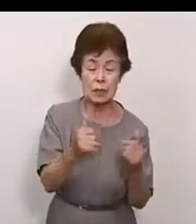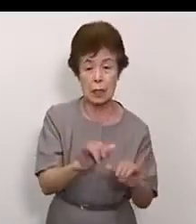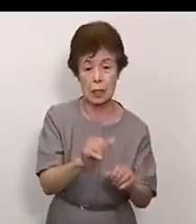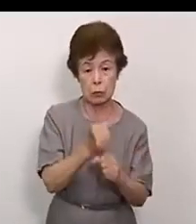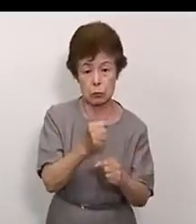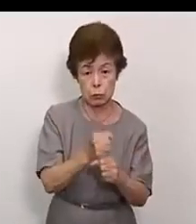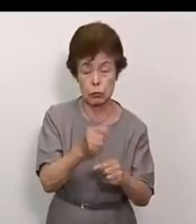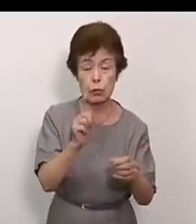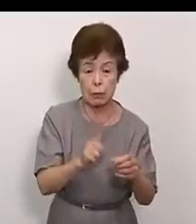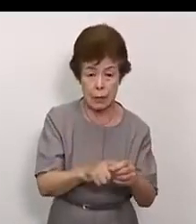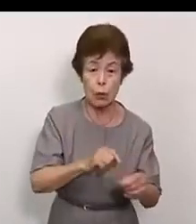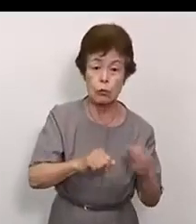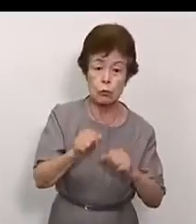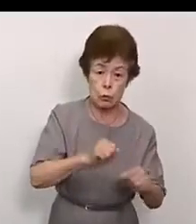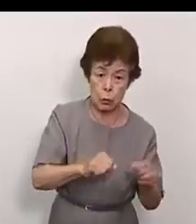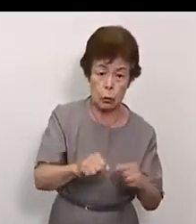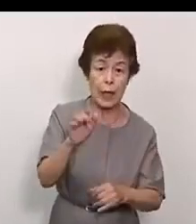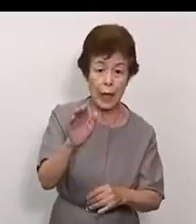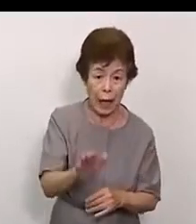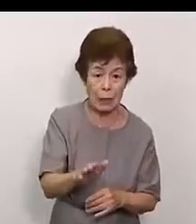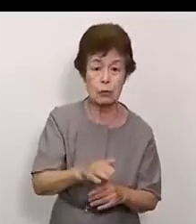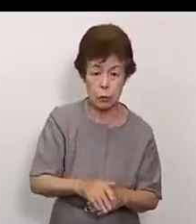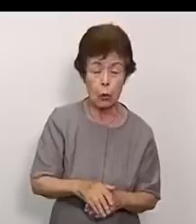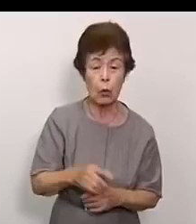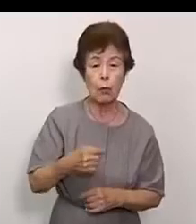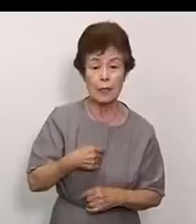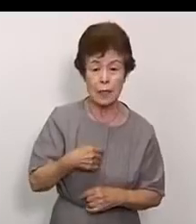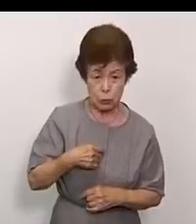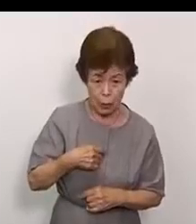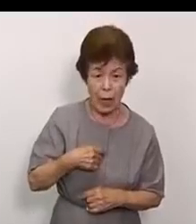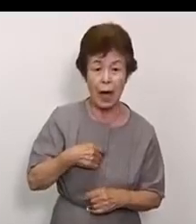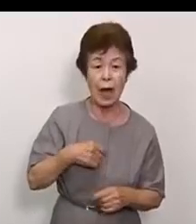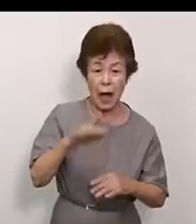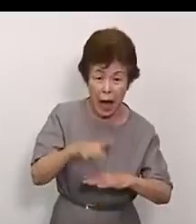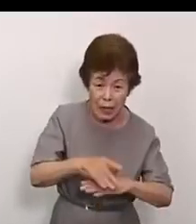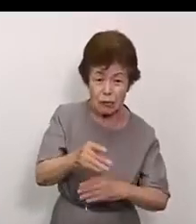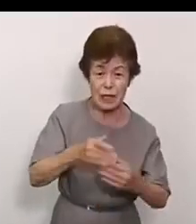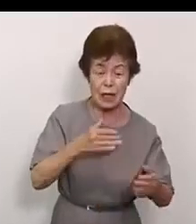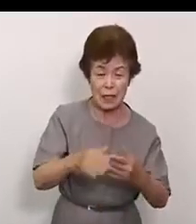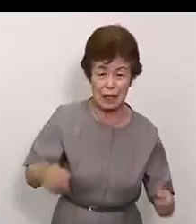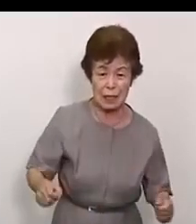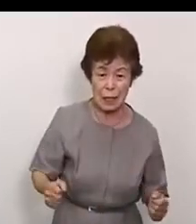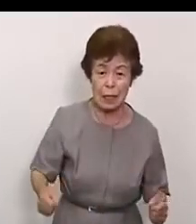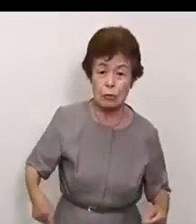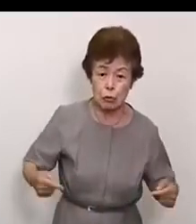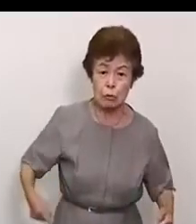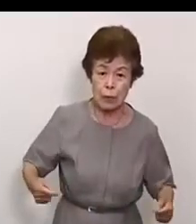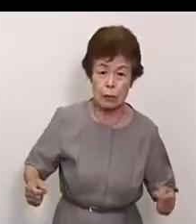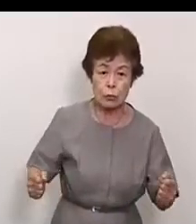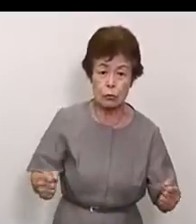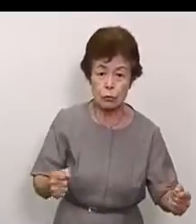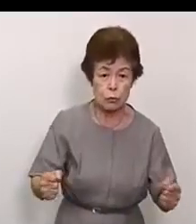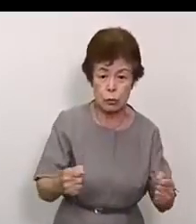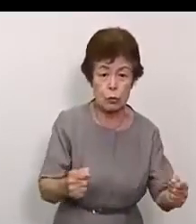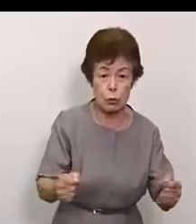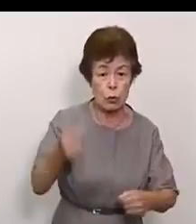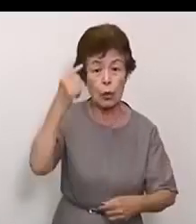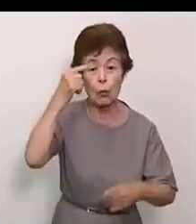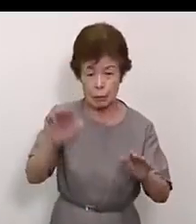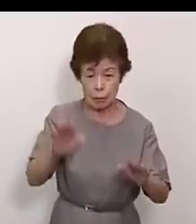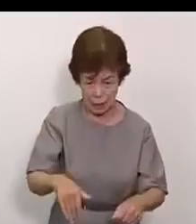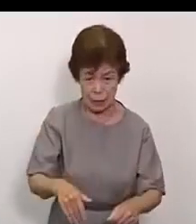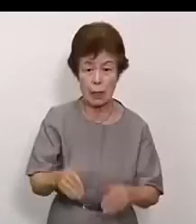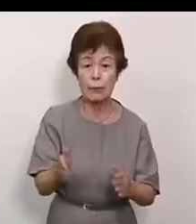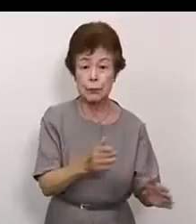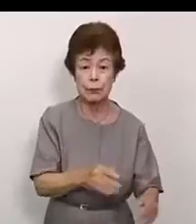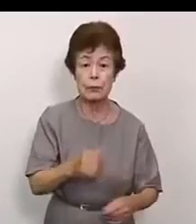運動をやられてるんだなというふうに、まあ、車椅子初体験で感じました。貧困もそうだと思いますね。貧